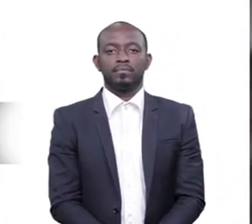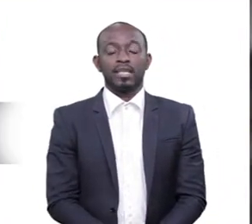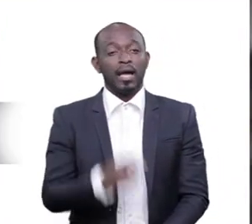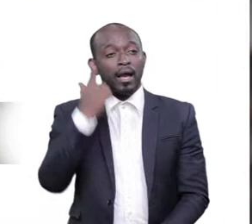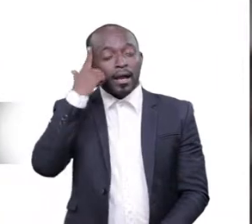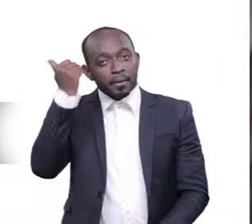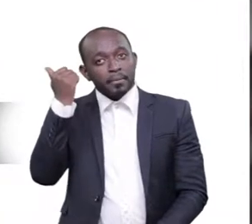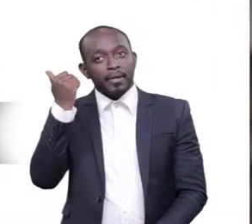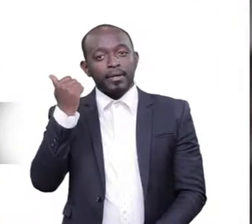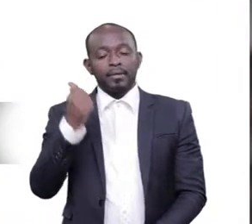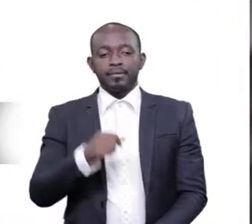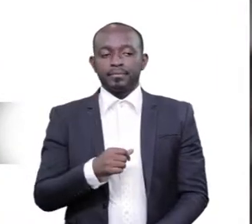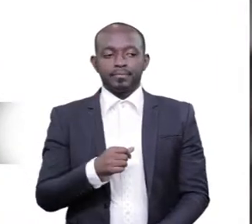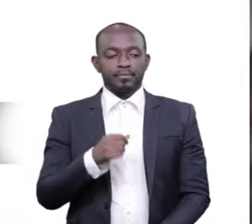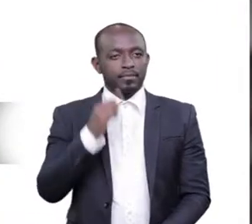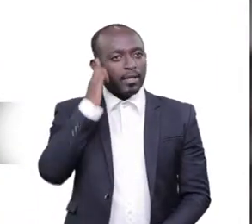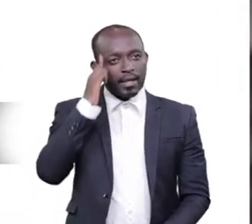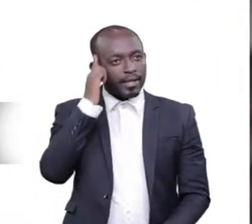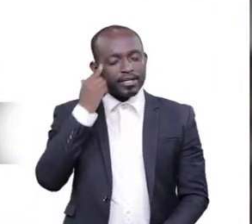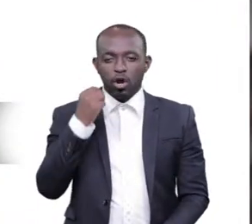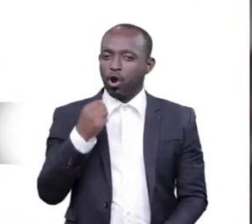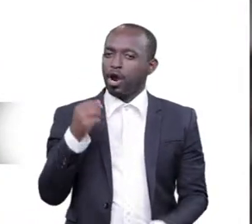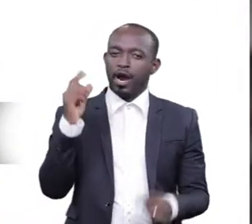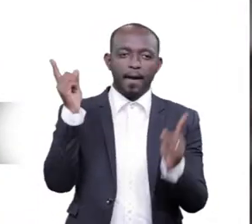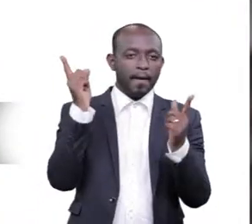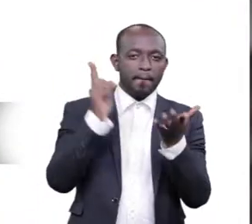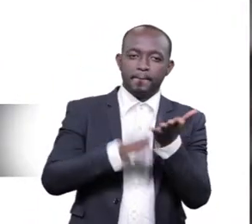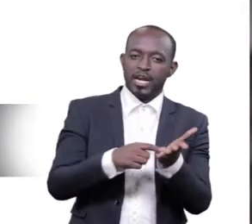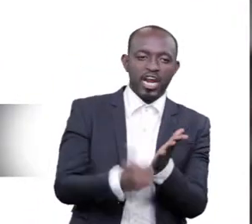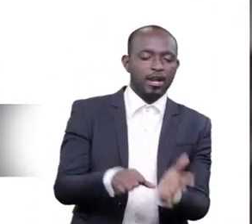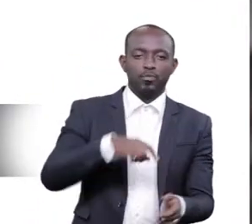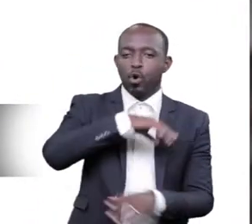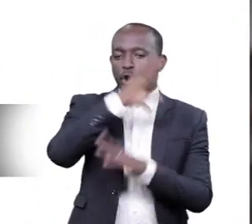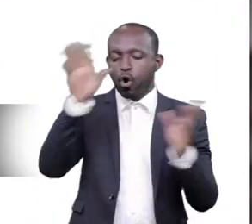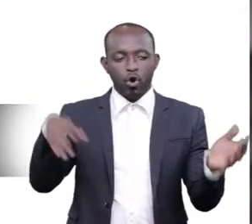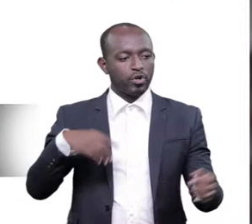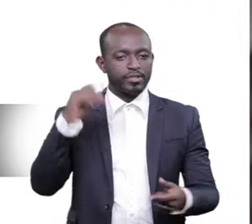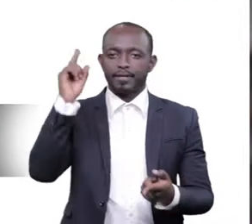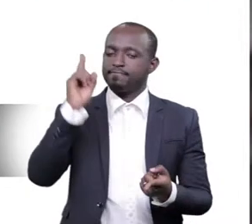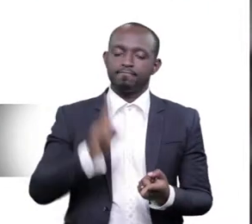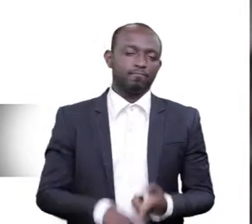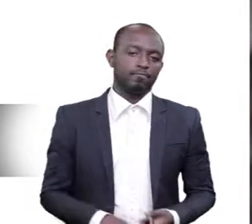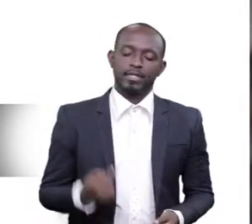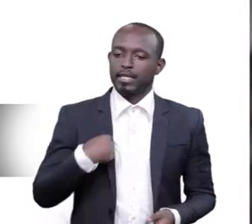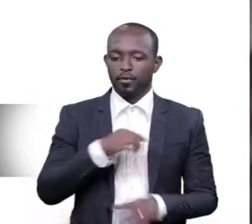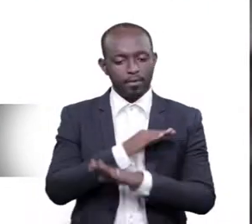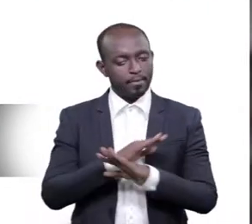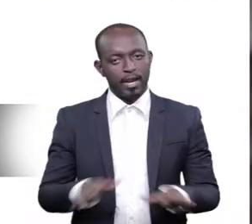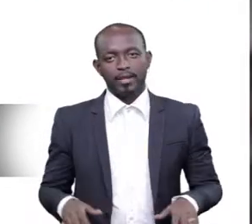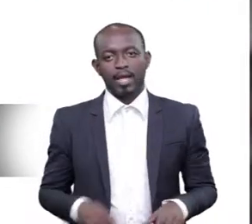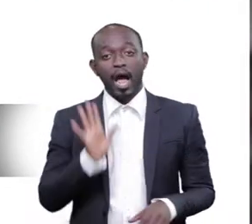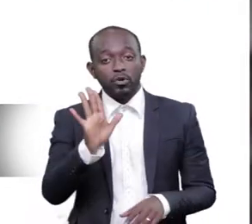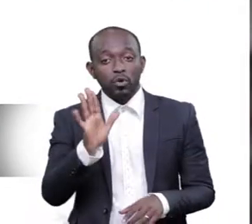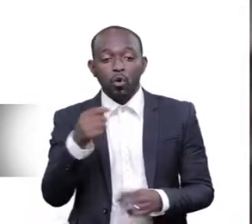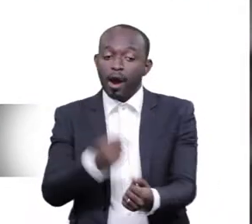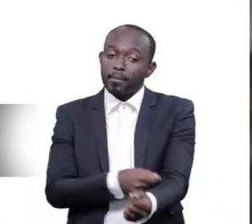nkibimenya nabonye ko ibintu bisa naho byose bihagaze nubwo bari bampaye ubujyanama kwa muganga bwagombaga